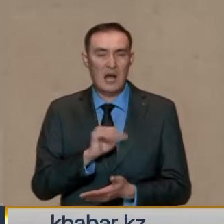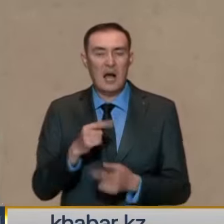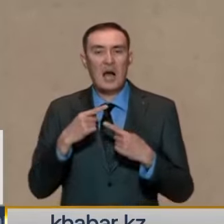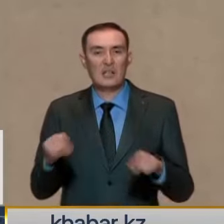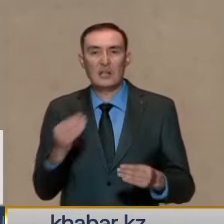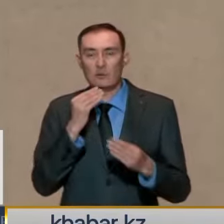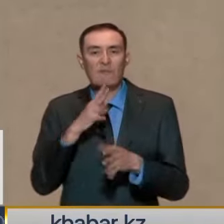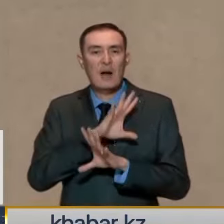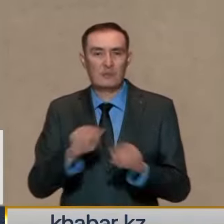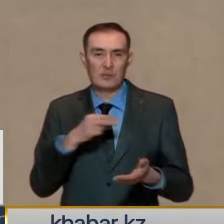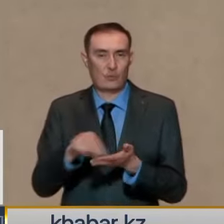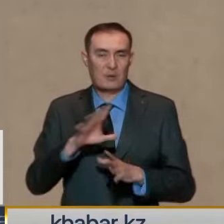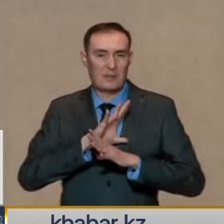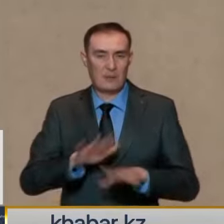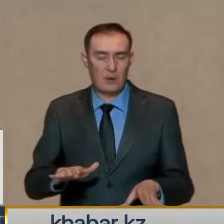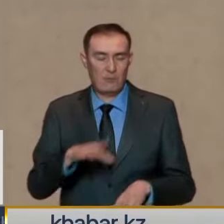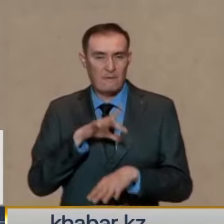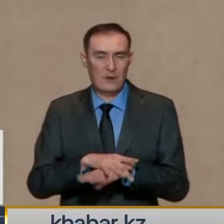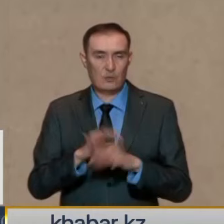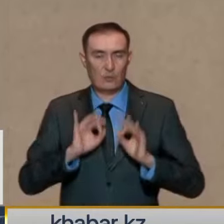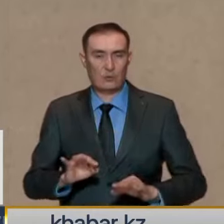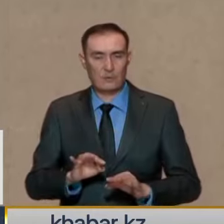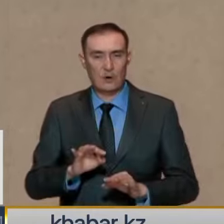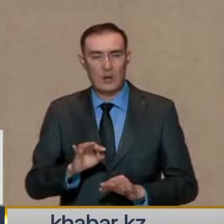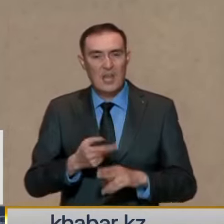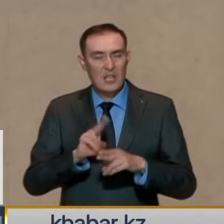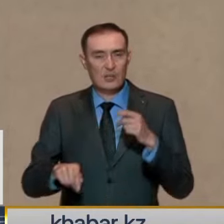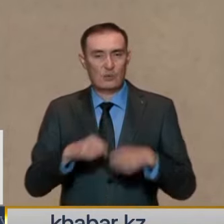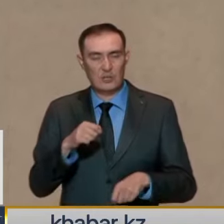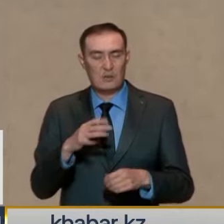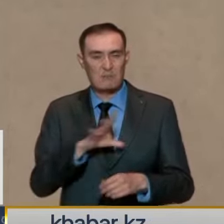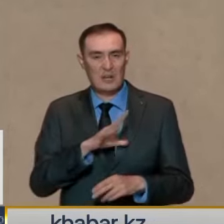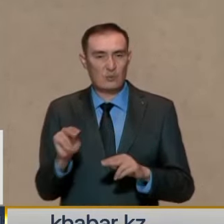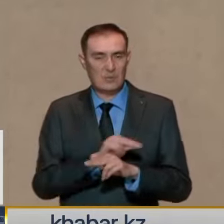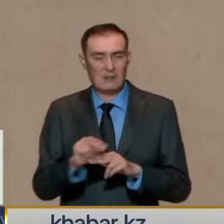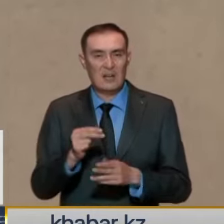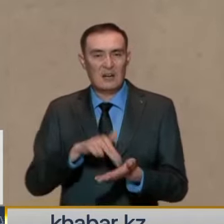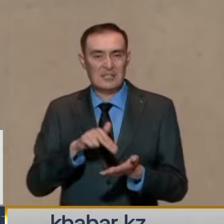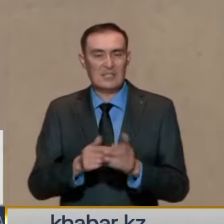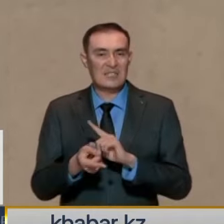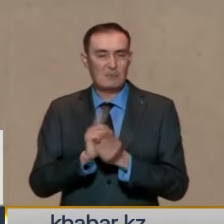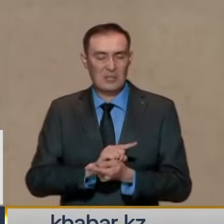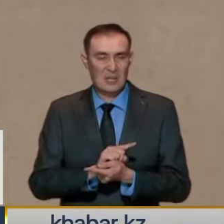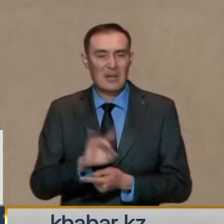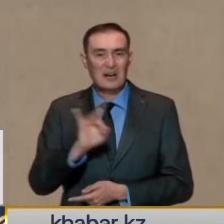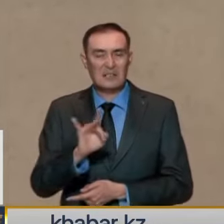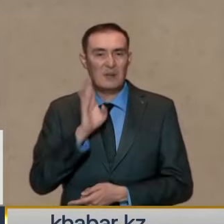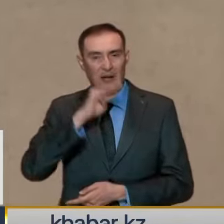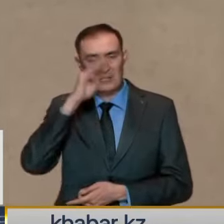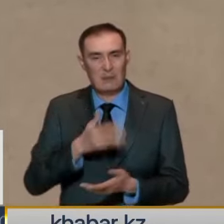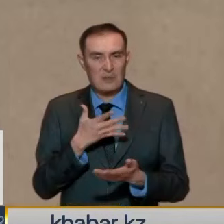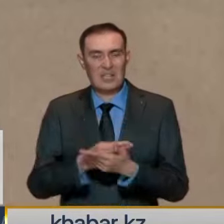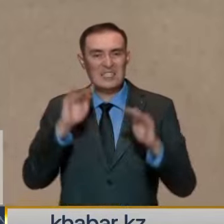продукты вовсе не закупались. По акту прокуратуры района указанные нарушения устранены, расценки изменены. Размер